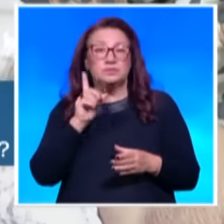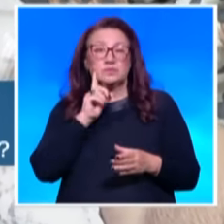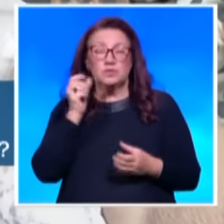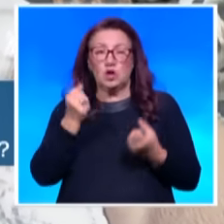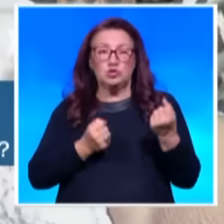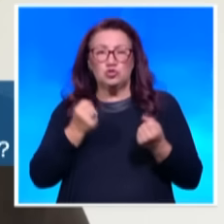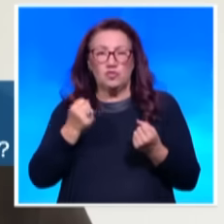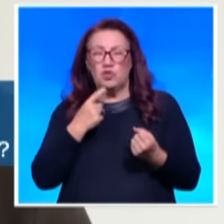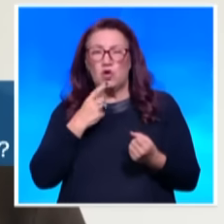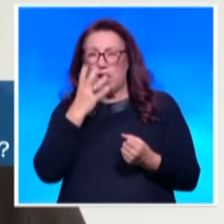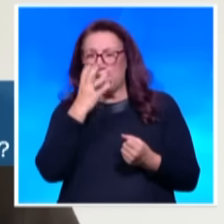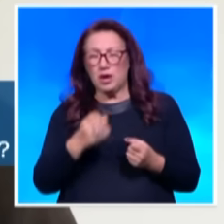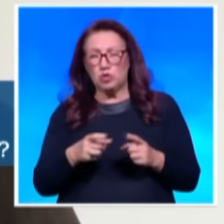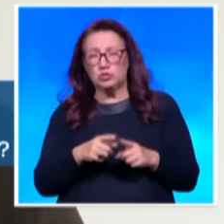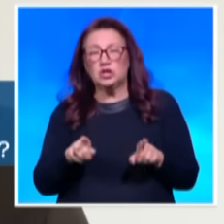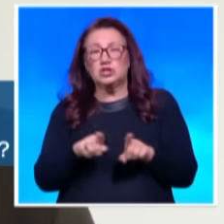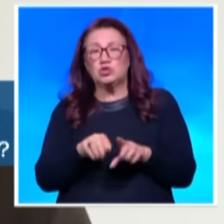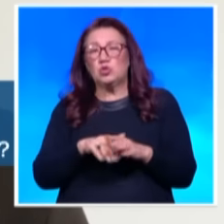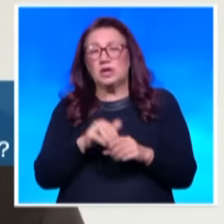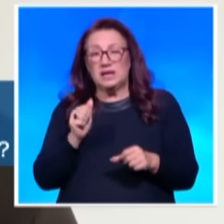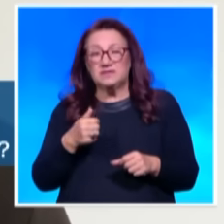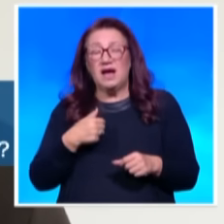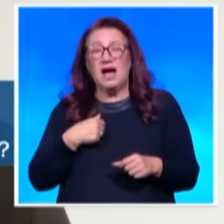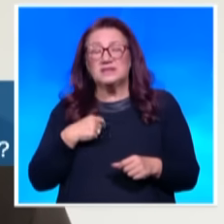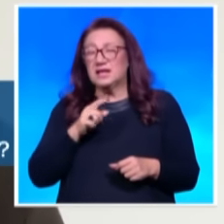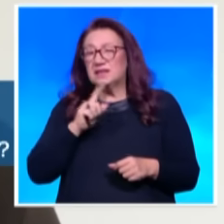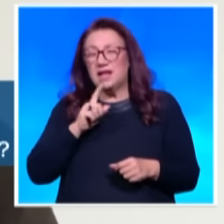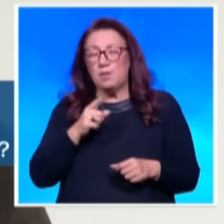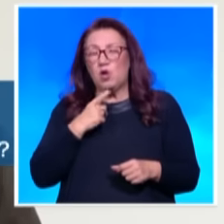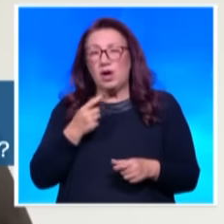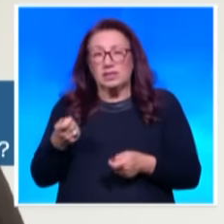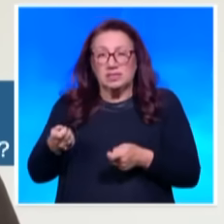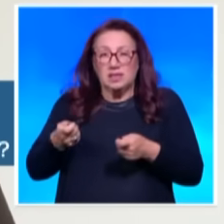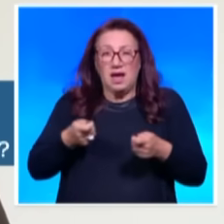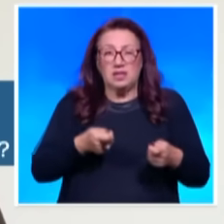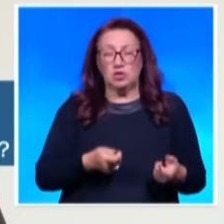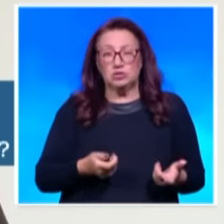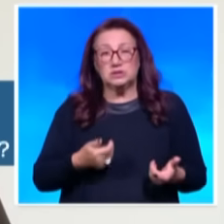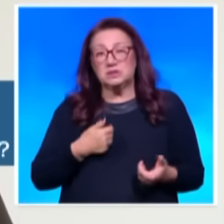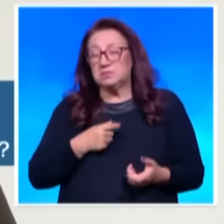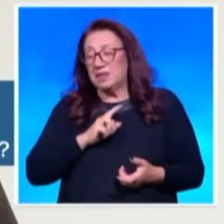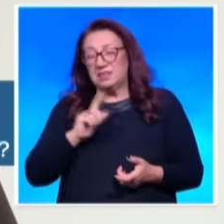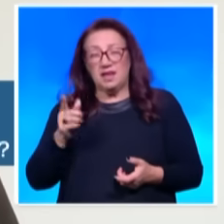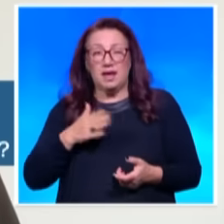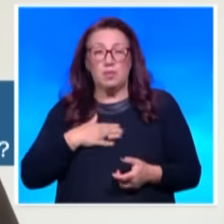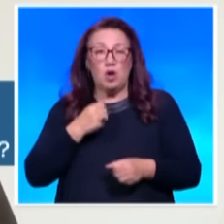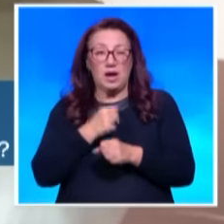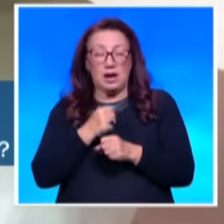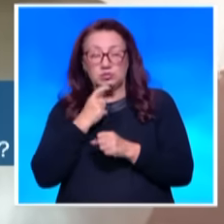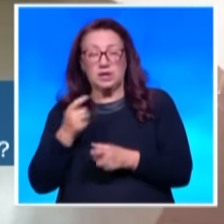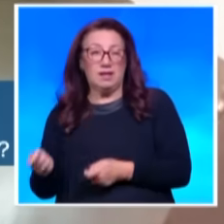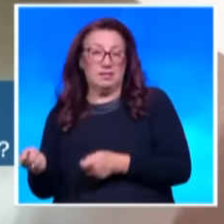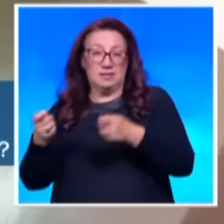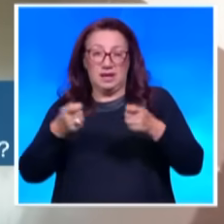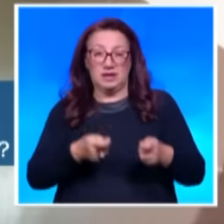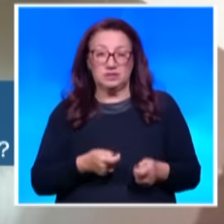също отказал. Той ми каза, аз имам проблеми с сухожилията си, пък и това не влиза на нас задълженията да качваме ни пациентите.